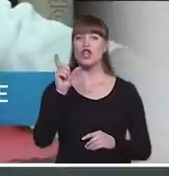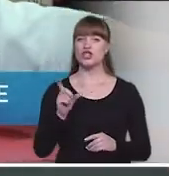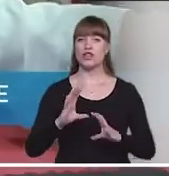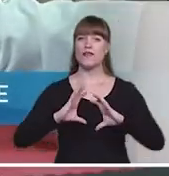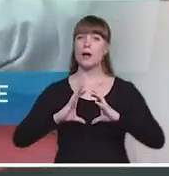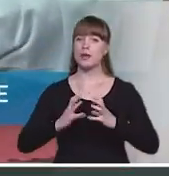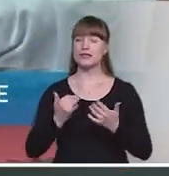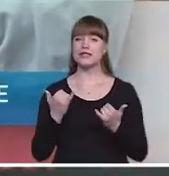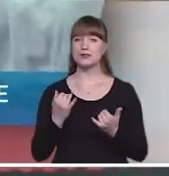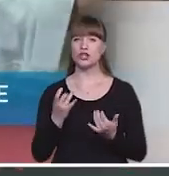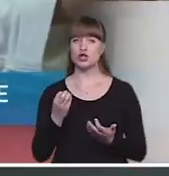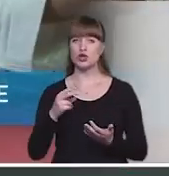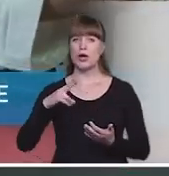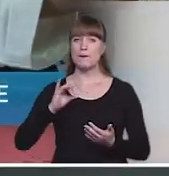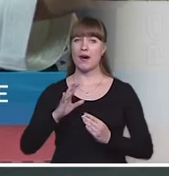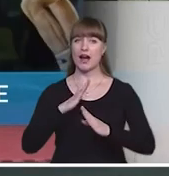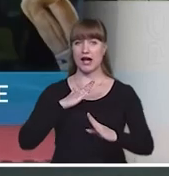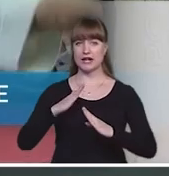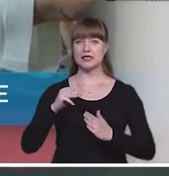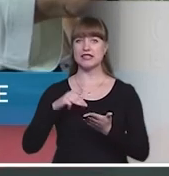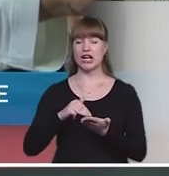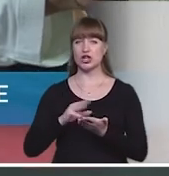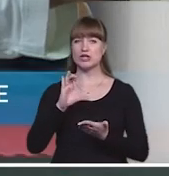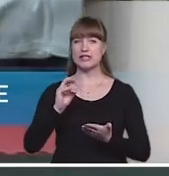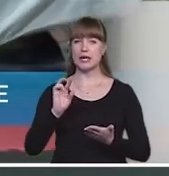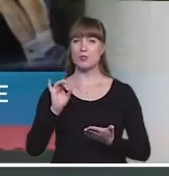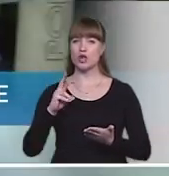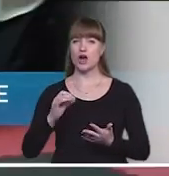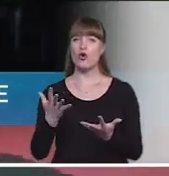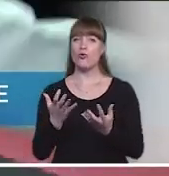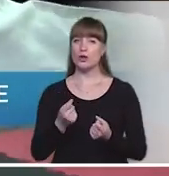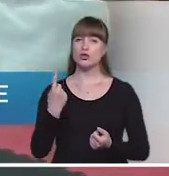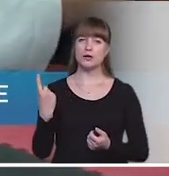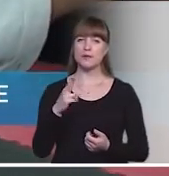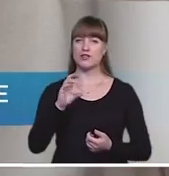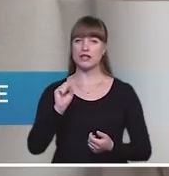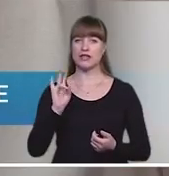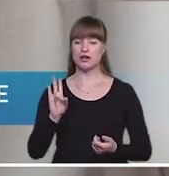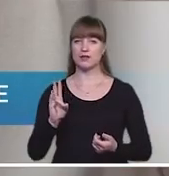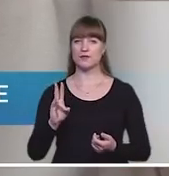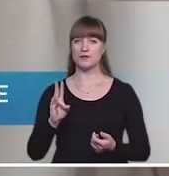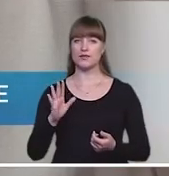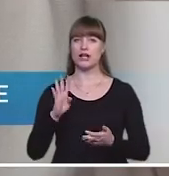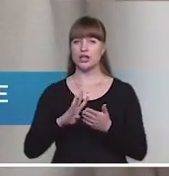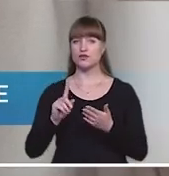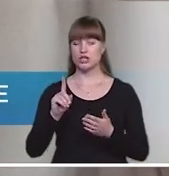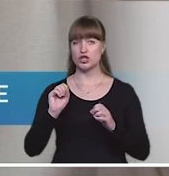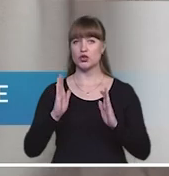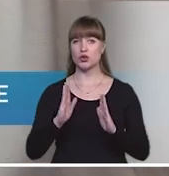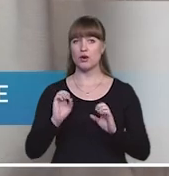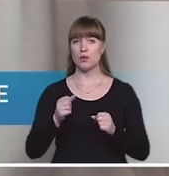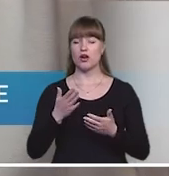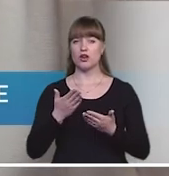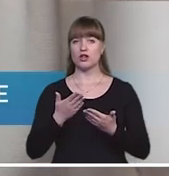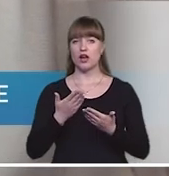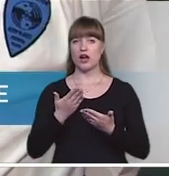Человек планеты, теперь еще и пара-каратист. Таганрожец Сергей Бурлаков получил первый дан. Неудобства одни только могут быть.